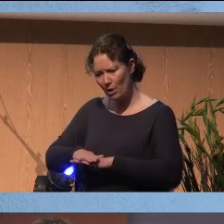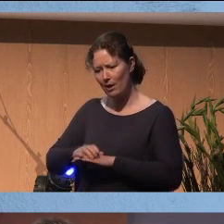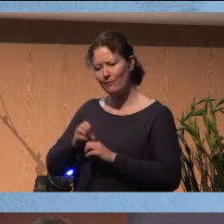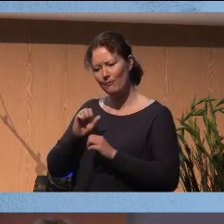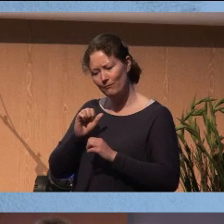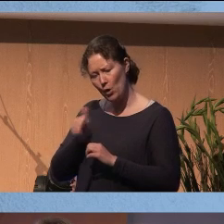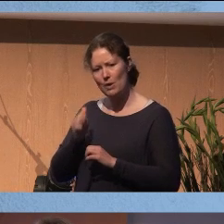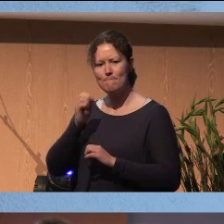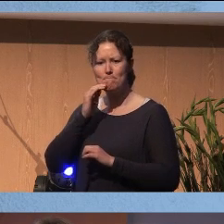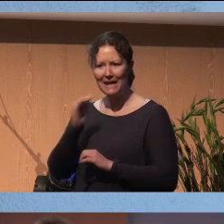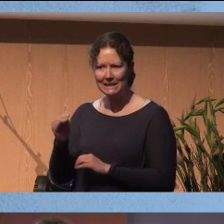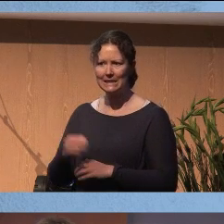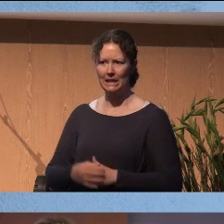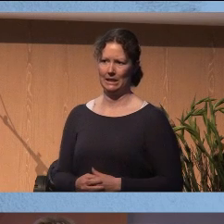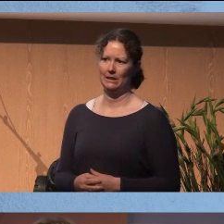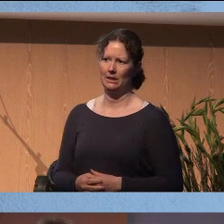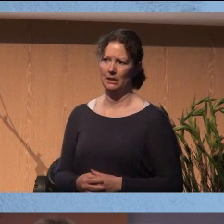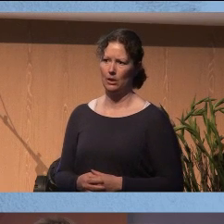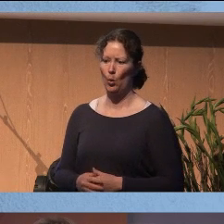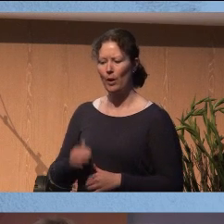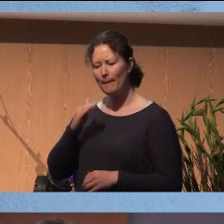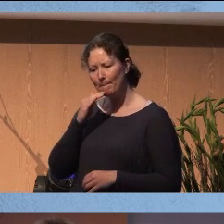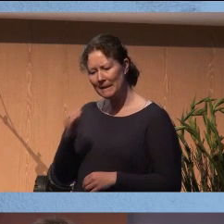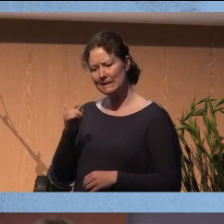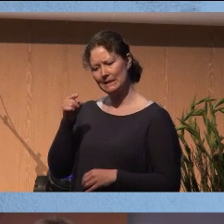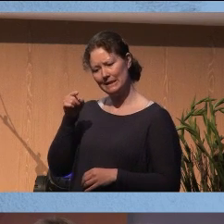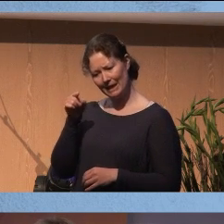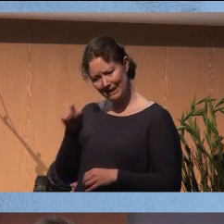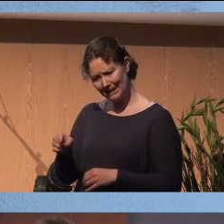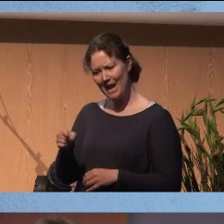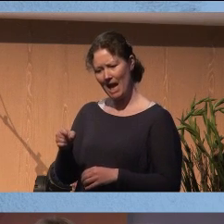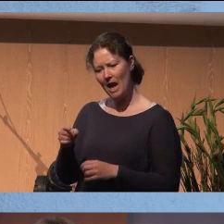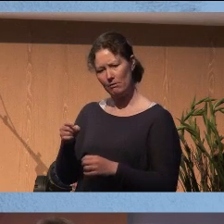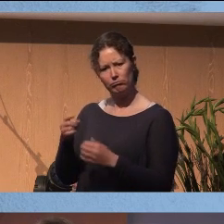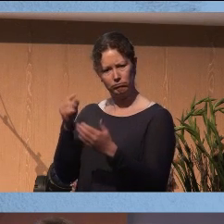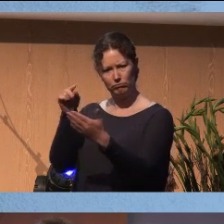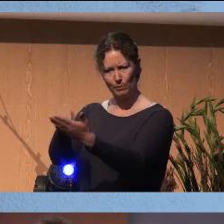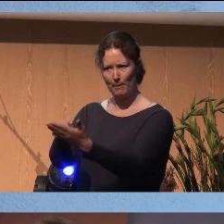mestring. Og det mestring vi skal fram til.